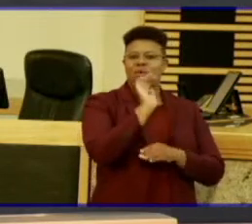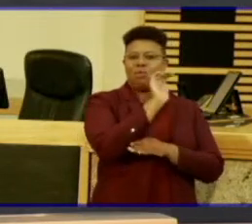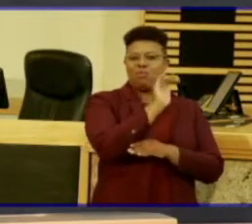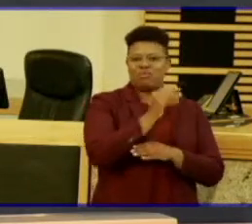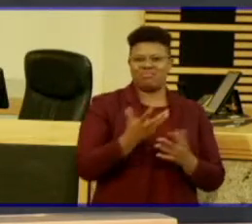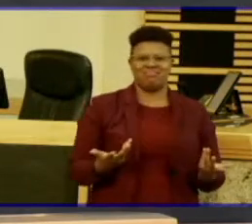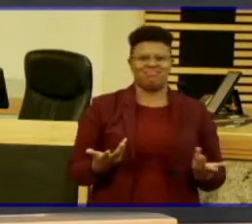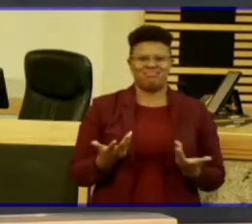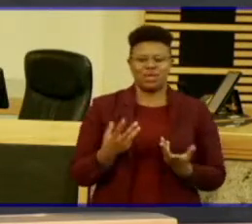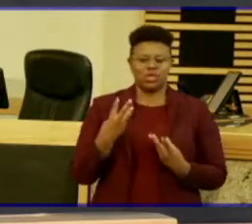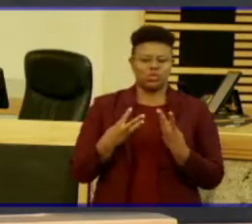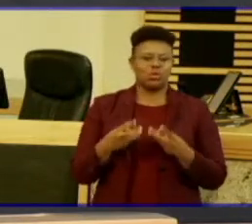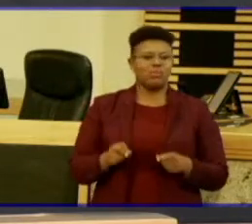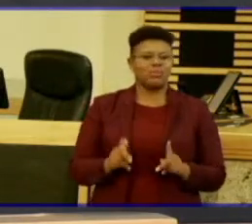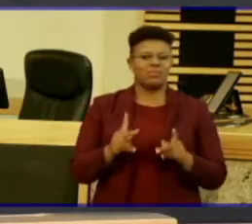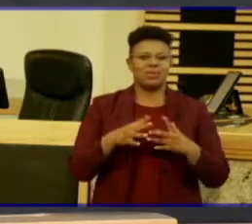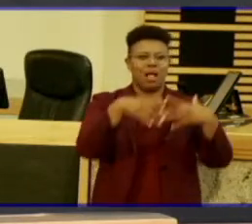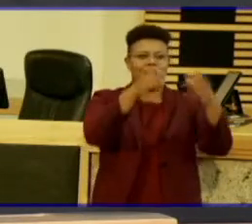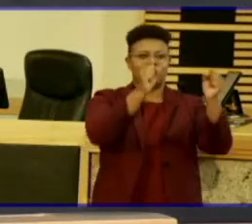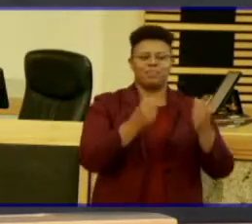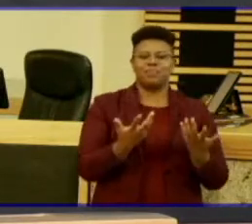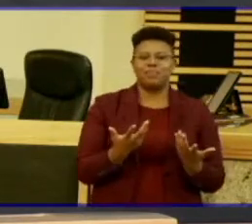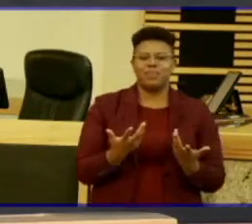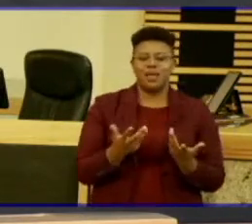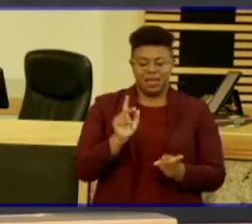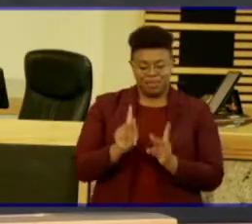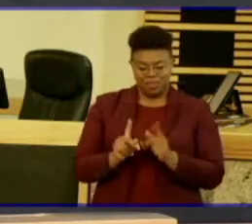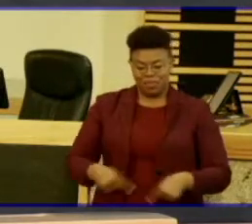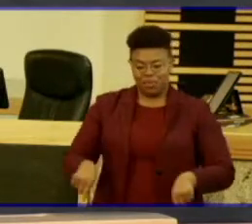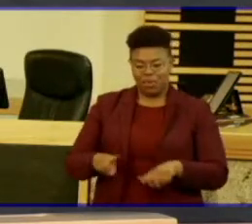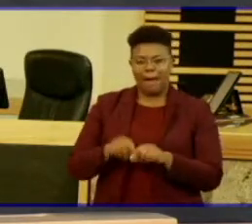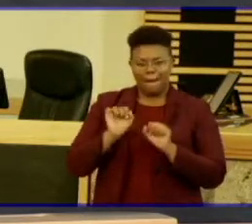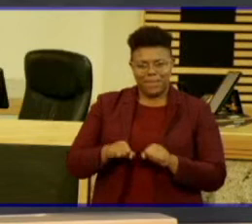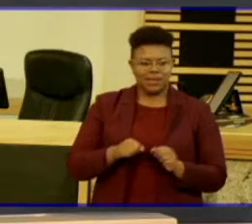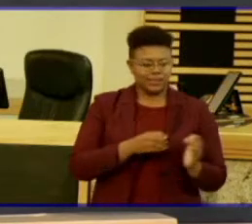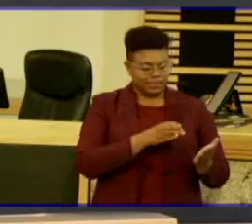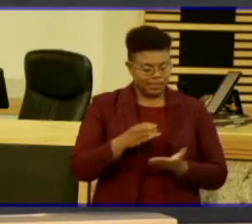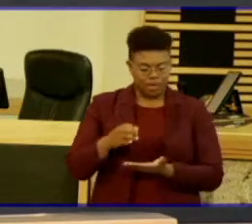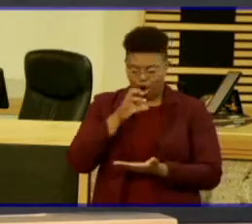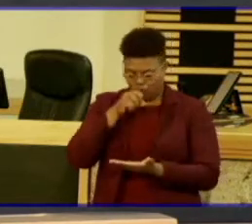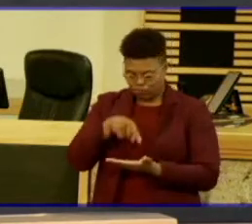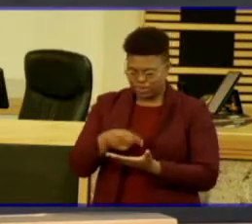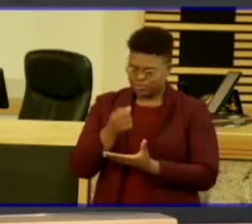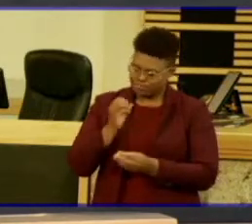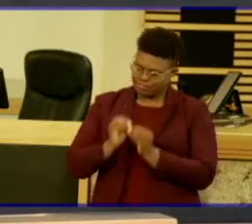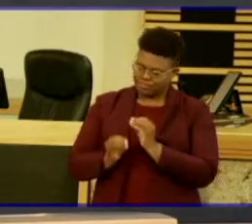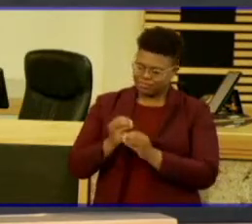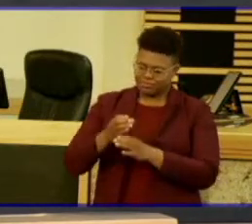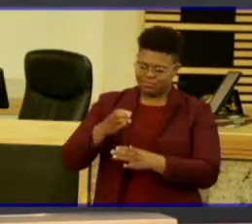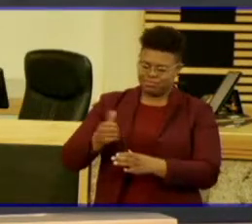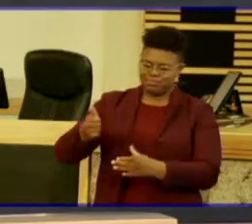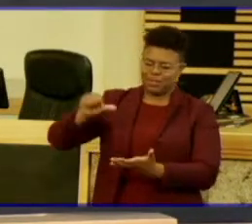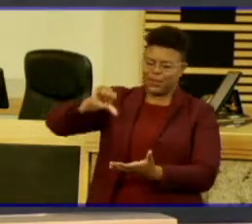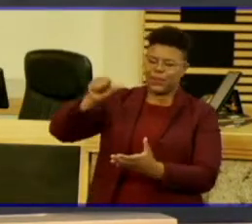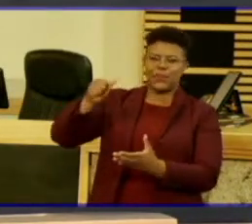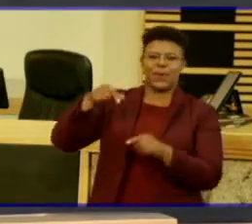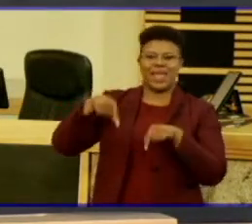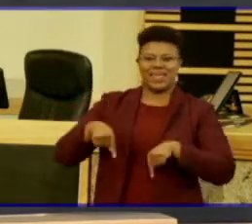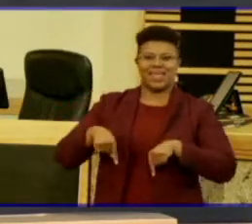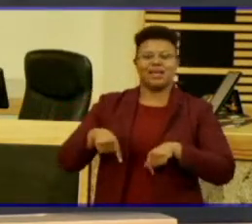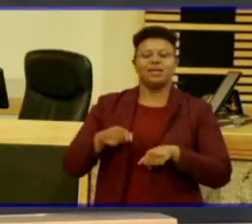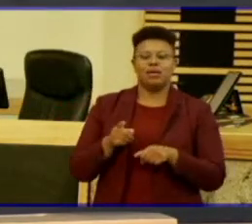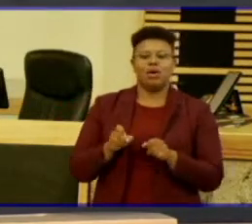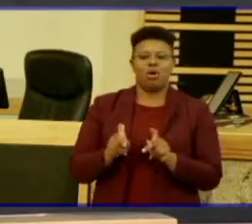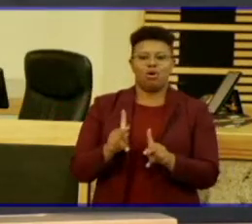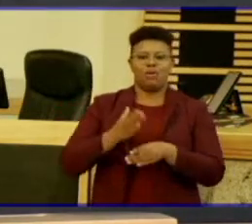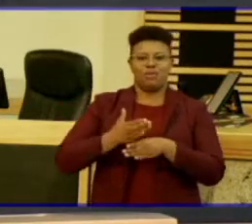zimka nemisebenzi yabantu bakuthi funeka abantu bakuthi bakwazi uzinkonxa up kukwazi ukudaleka amathuba emisebenzi. Honorable members,